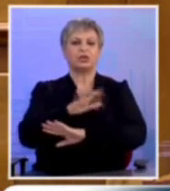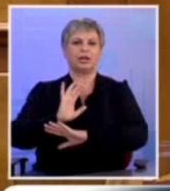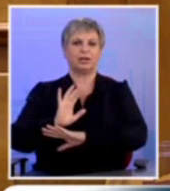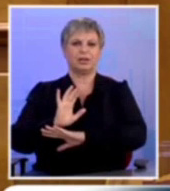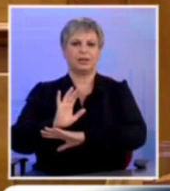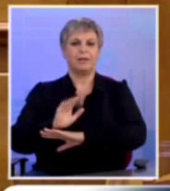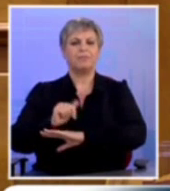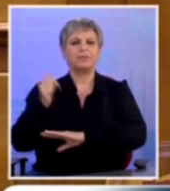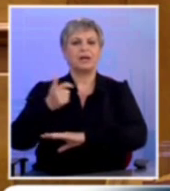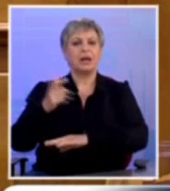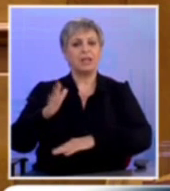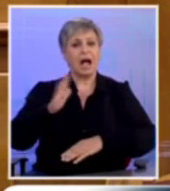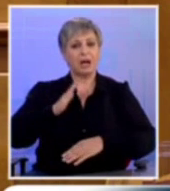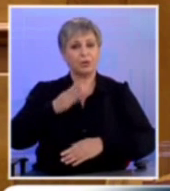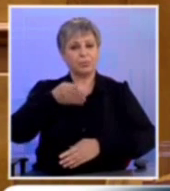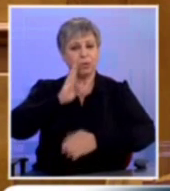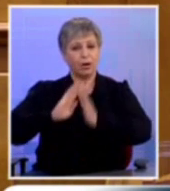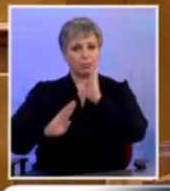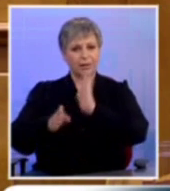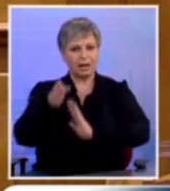συνεχώς ο ίδιος να υφίσταται.